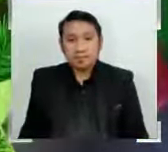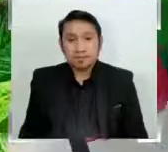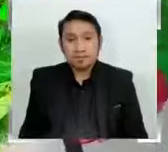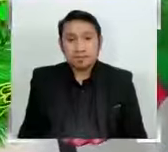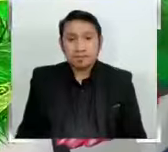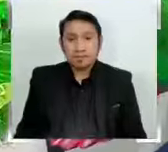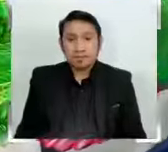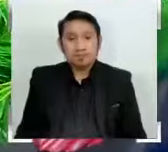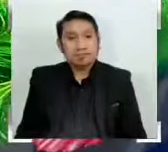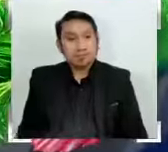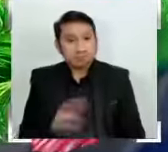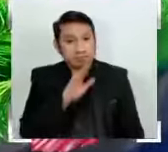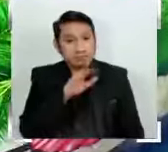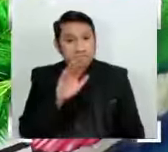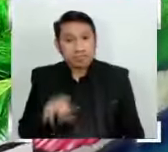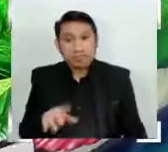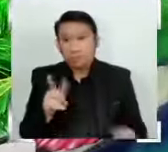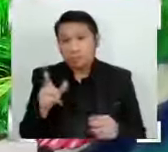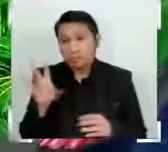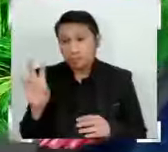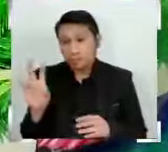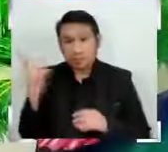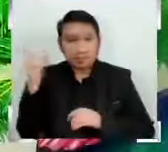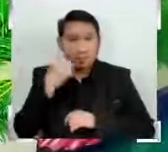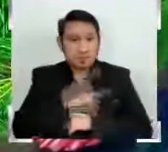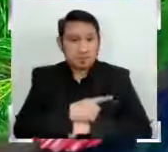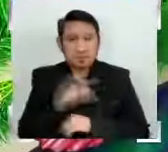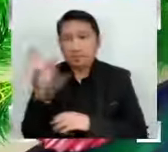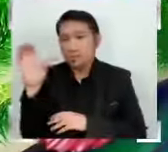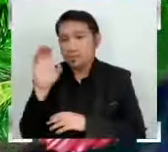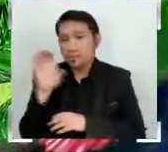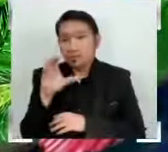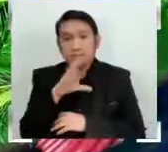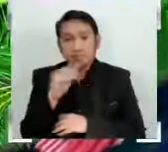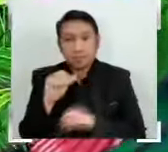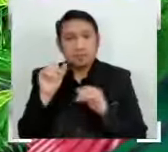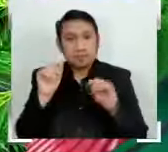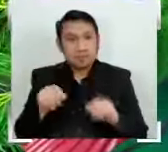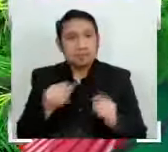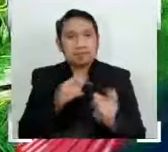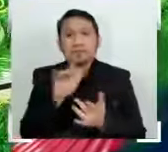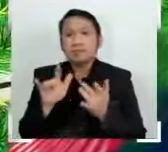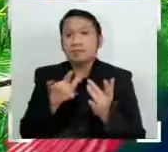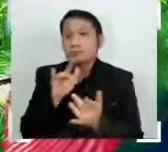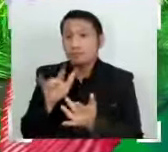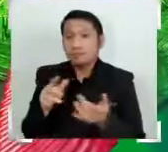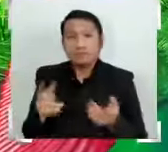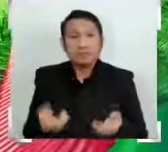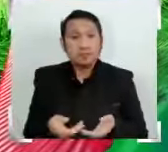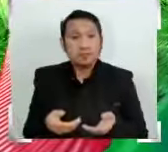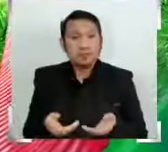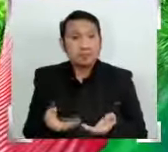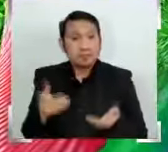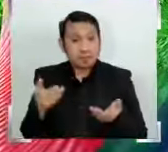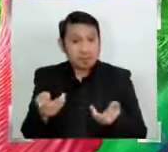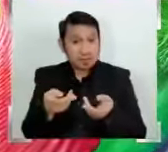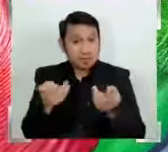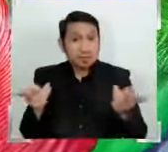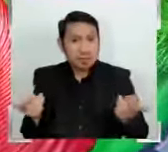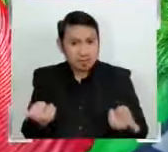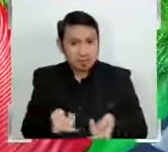Mga kapuso, 27 araw na lang, Pasko na, at mapapasyala na ang tinaguri ang pinakamalaking light spark sa